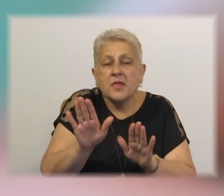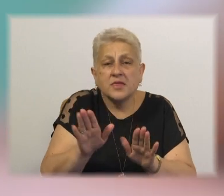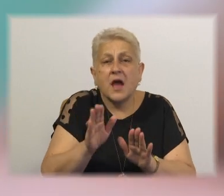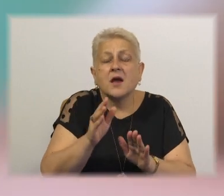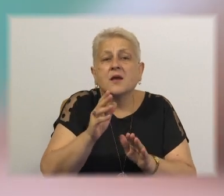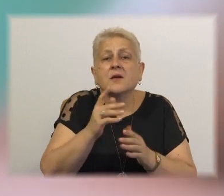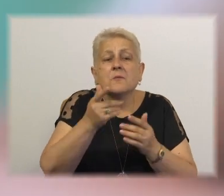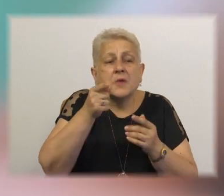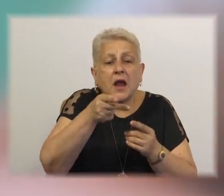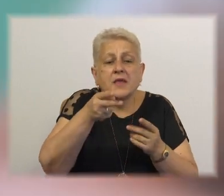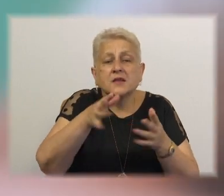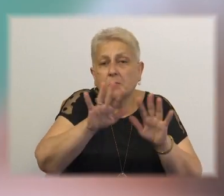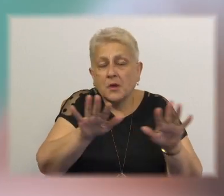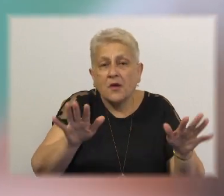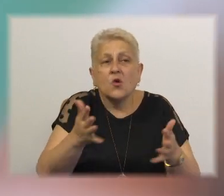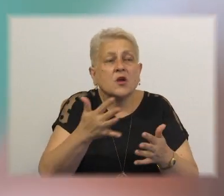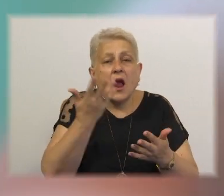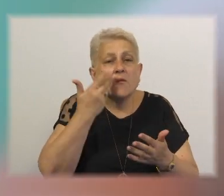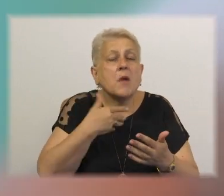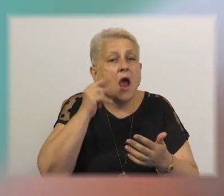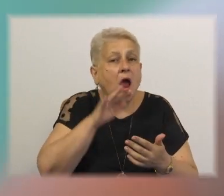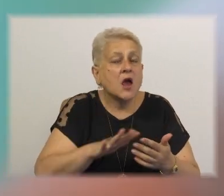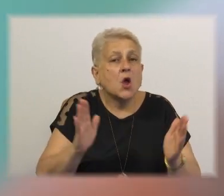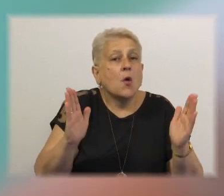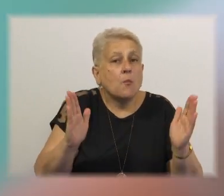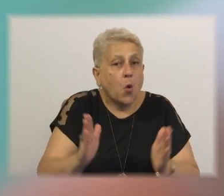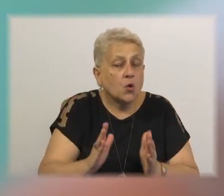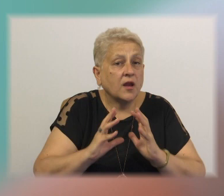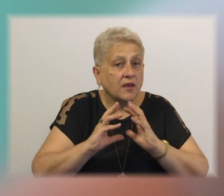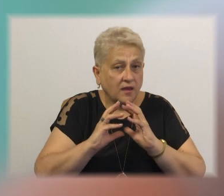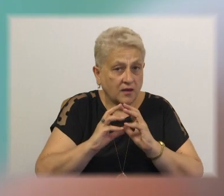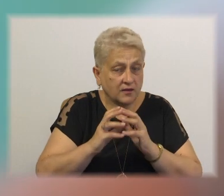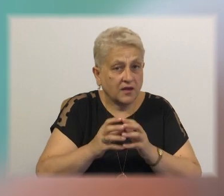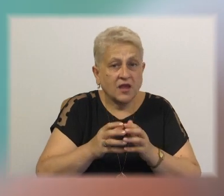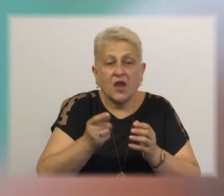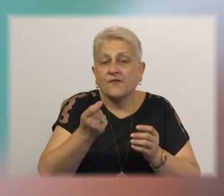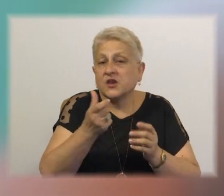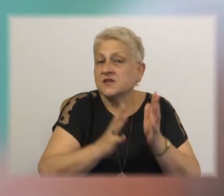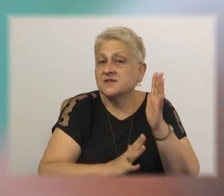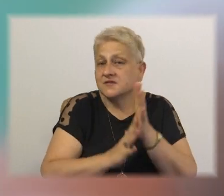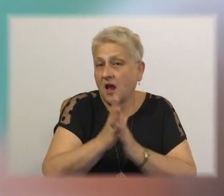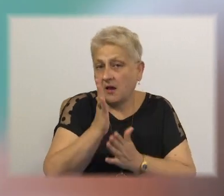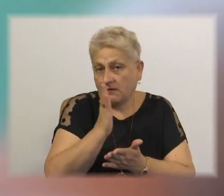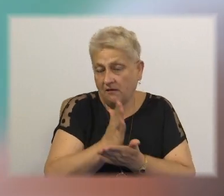մի քանի հազար են։ Որտեղ քանի որ մեր Հայաստանը փոքր երկիր է եւ քիչ ծառ կա։